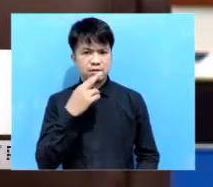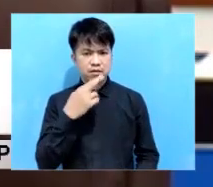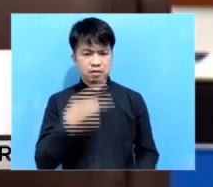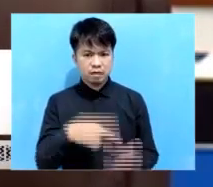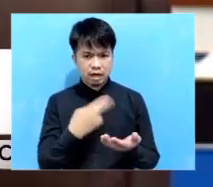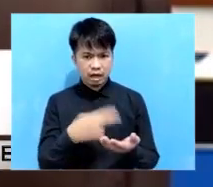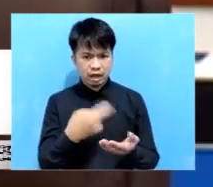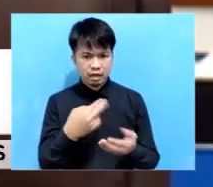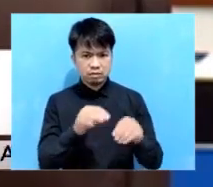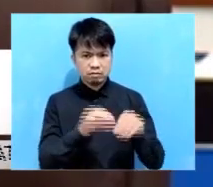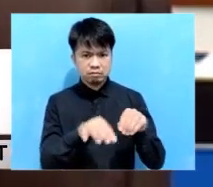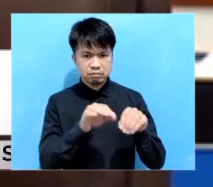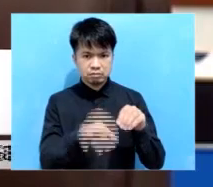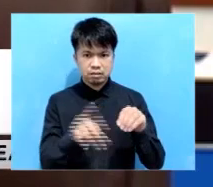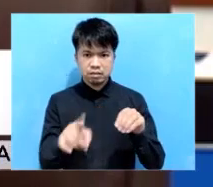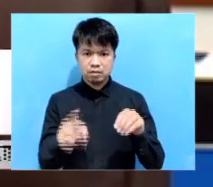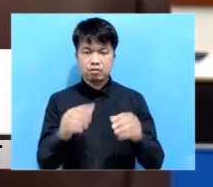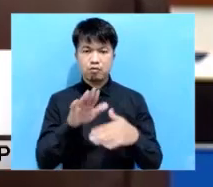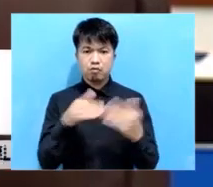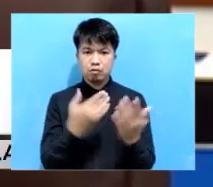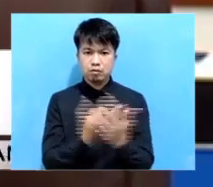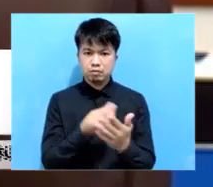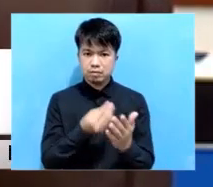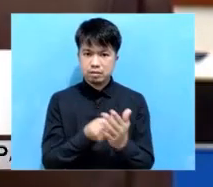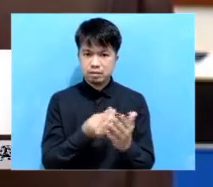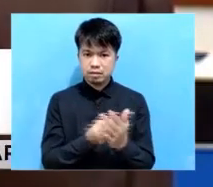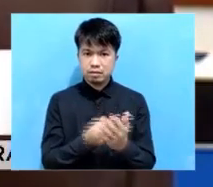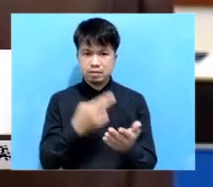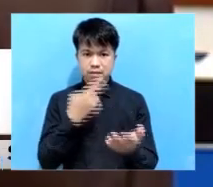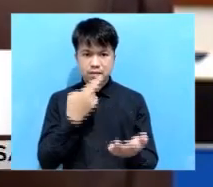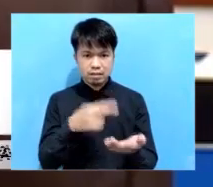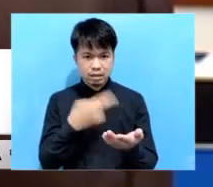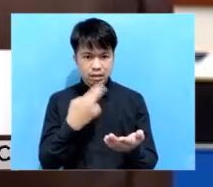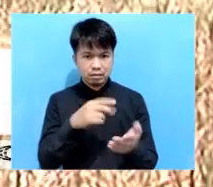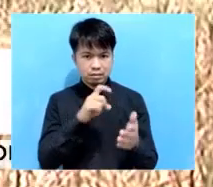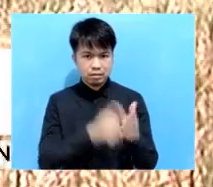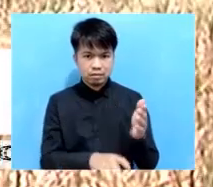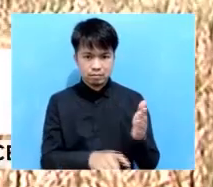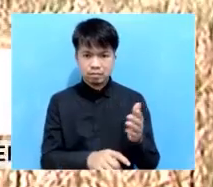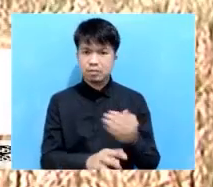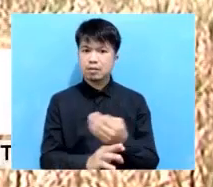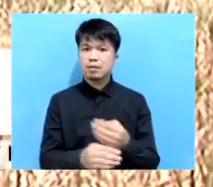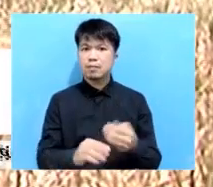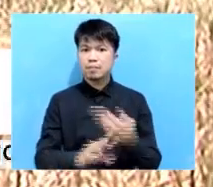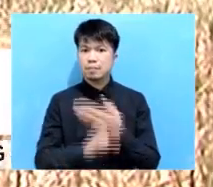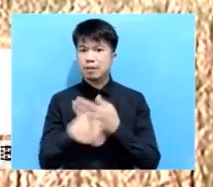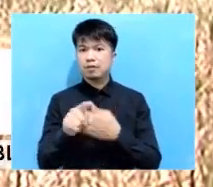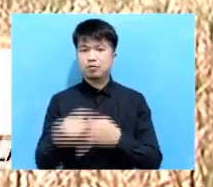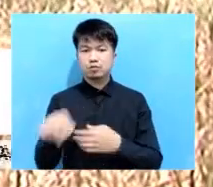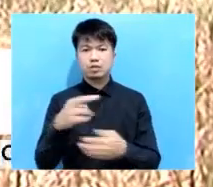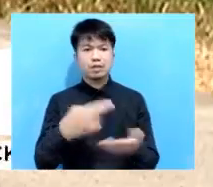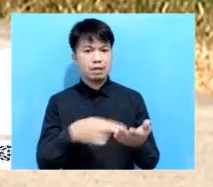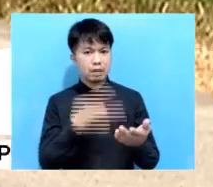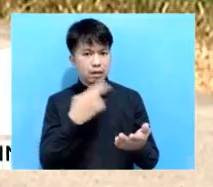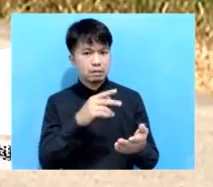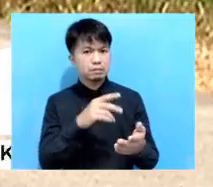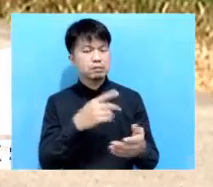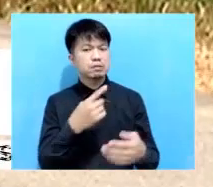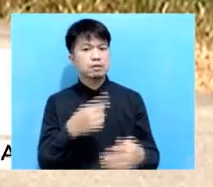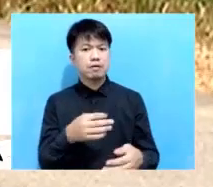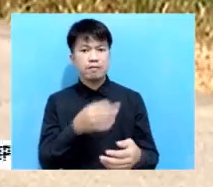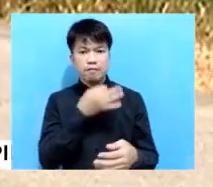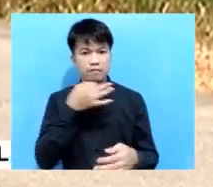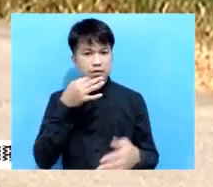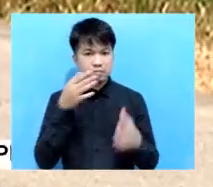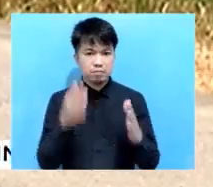the rice tarification were given back to the rice farmers. Mungkahi naman ni Tulfo, ipasa na